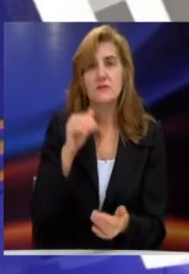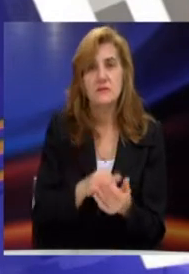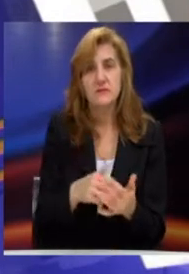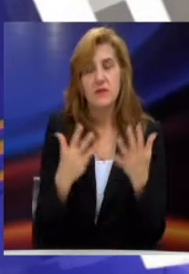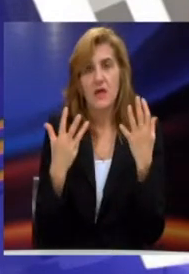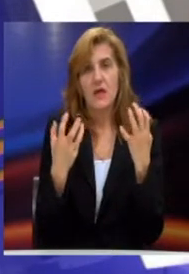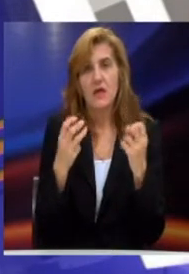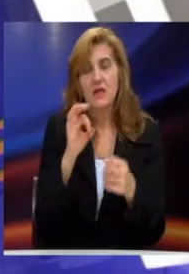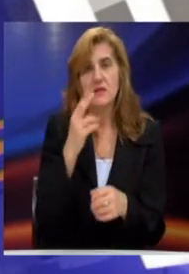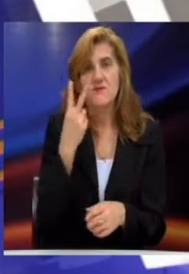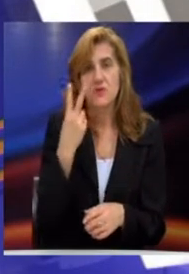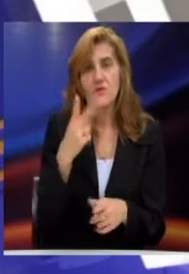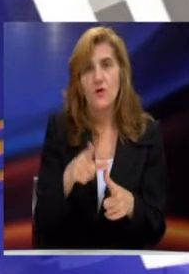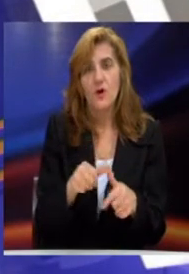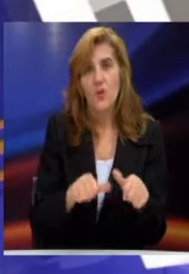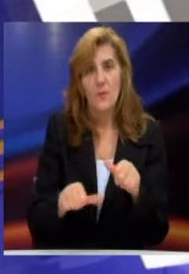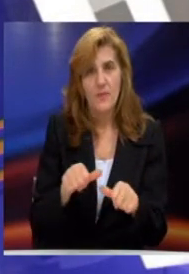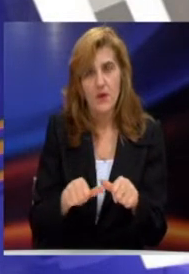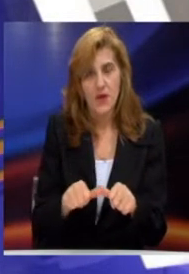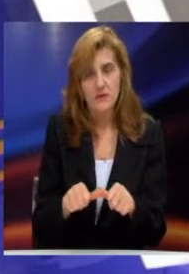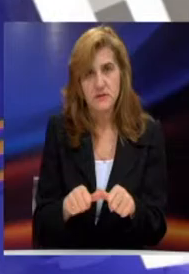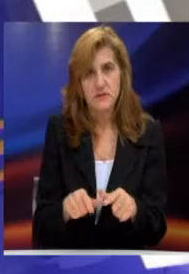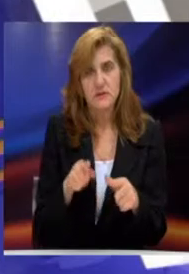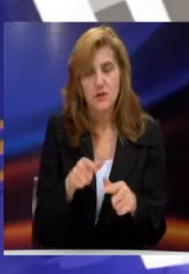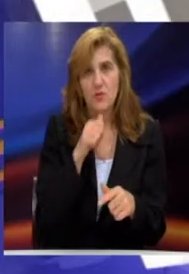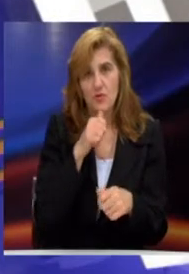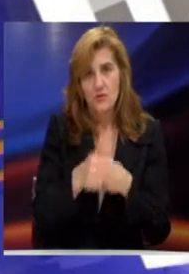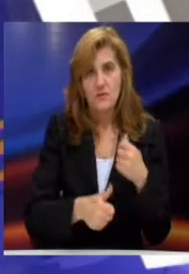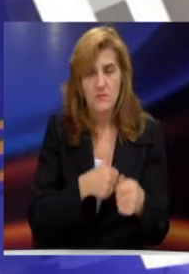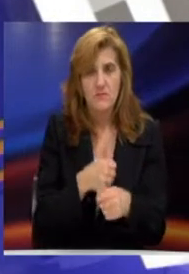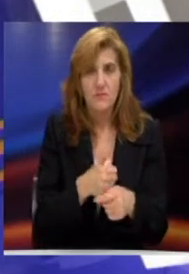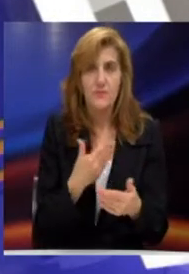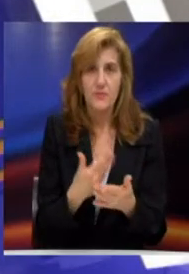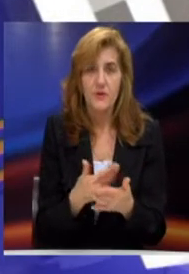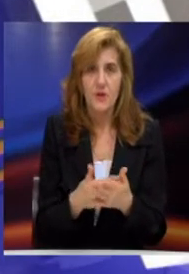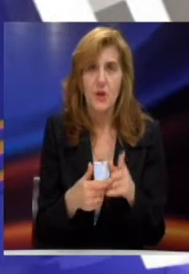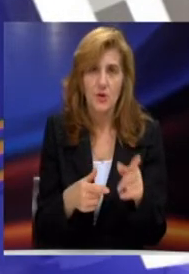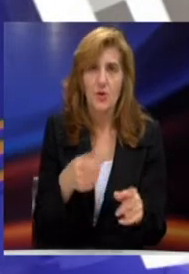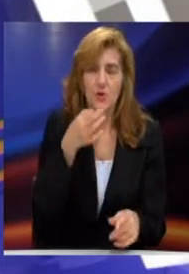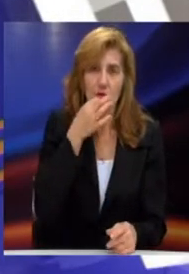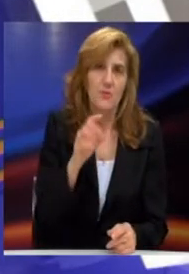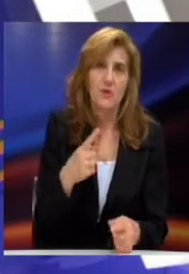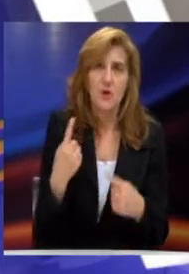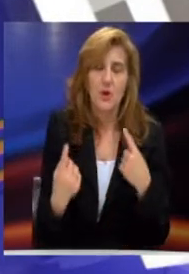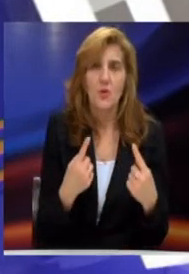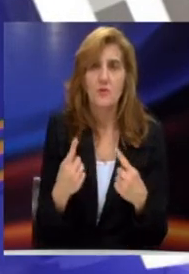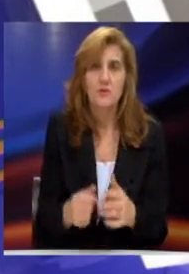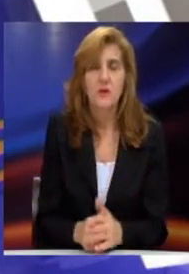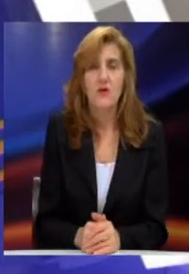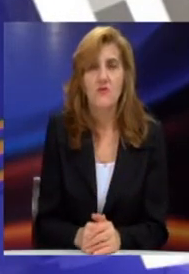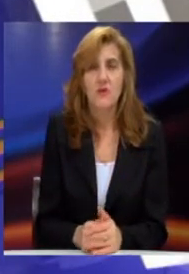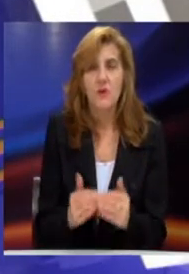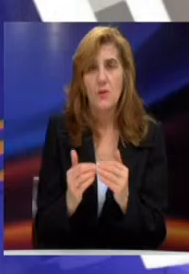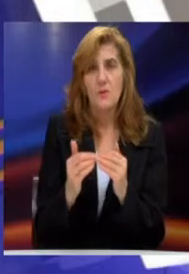i to je jedan od najozbiljnijih protokola u našoj državi, tako da ovo poboljšanje samo uslova i opreme koju smo dobili